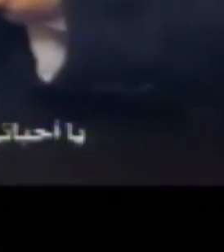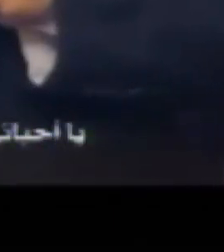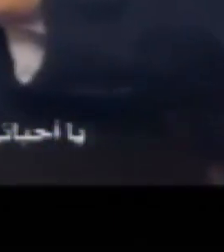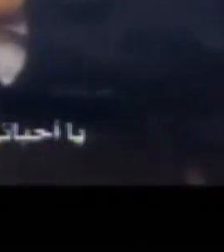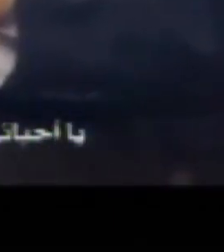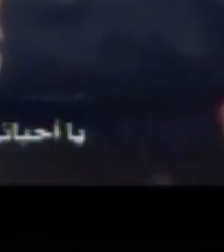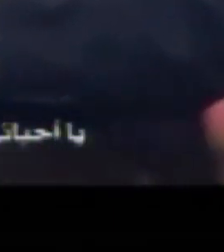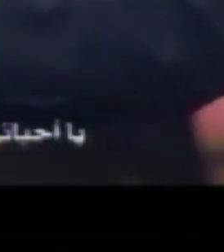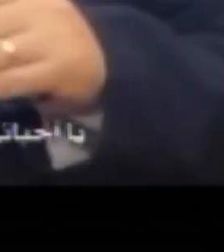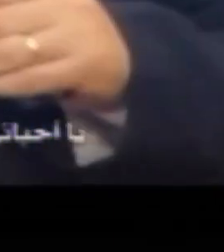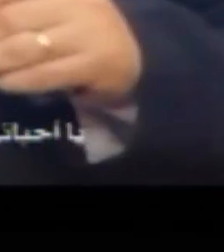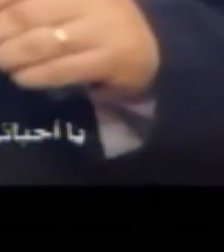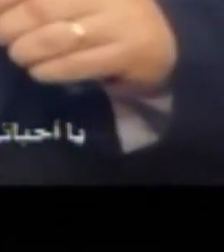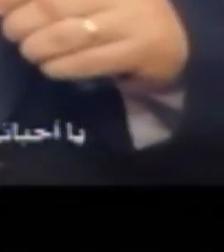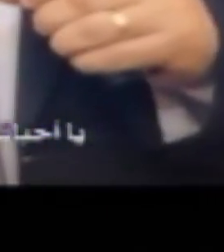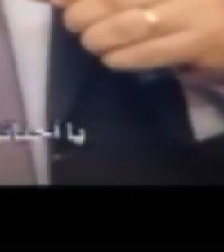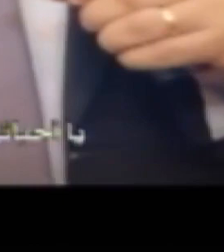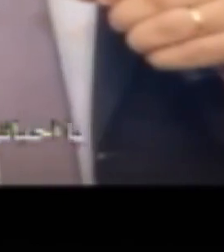ياتي